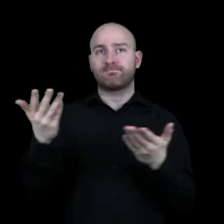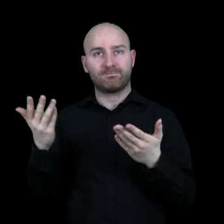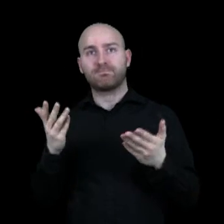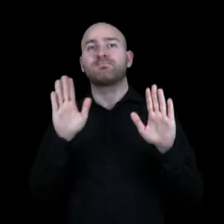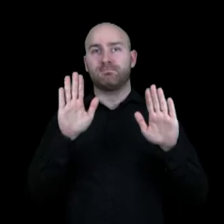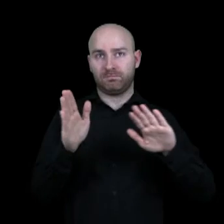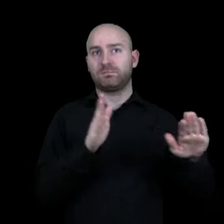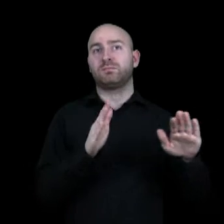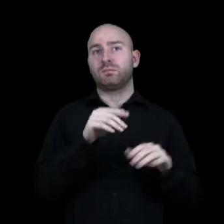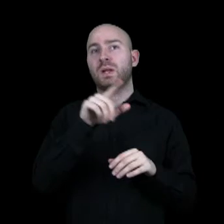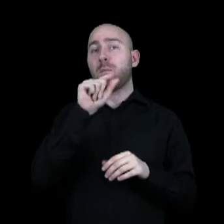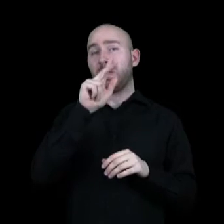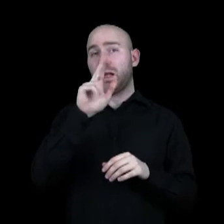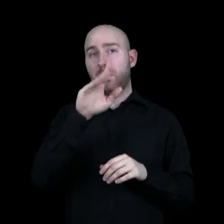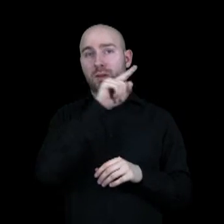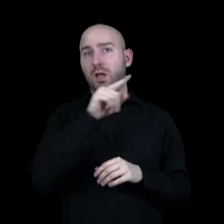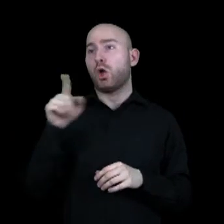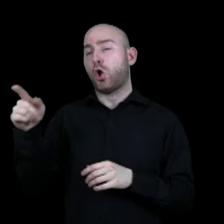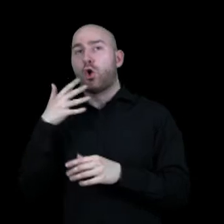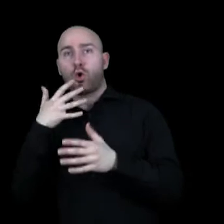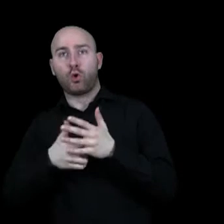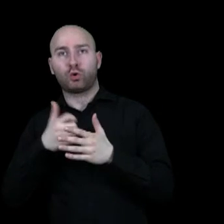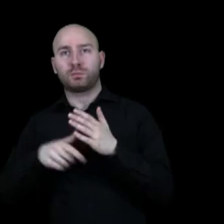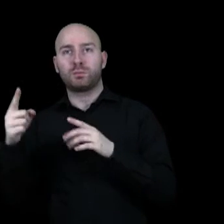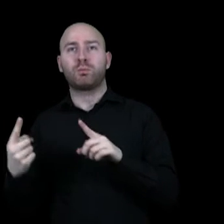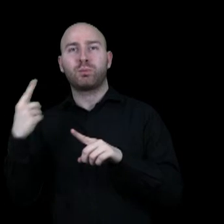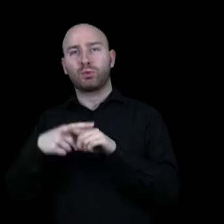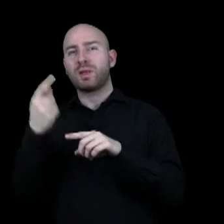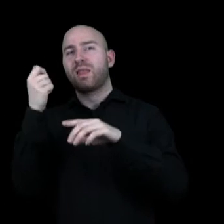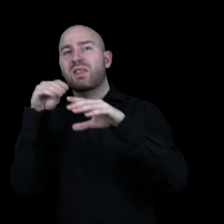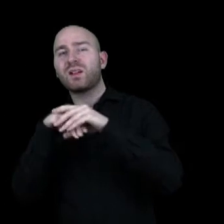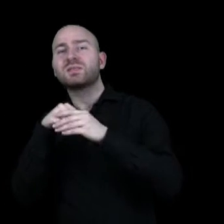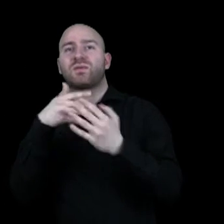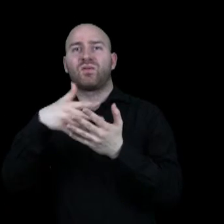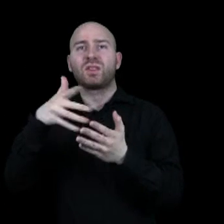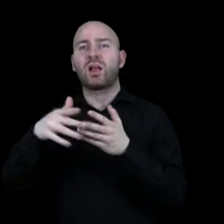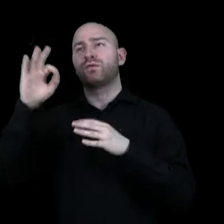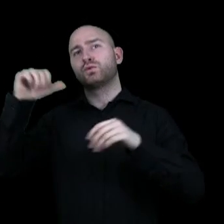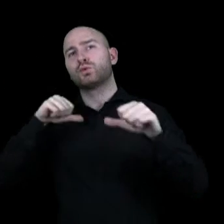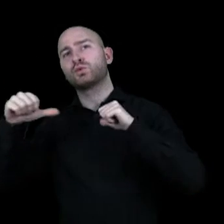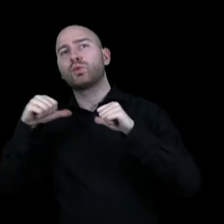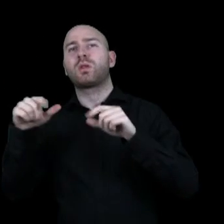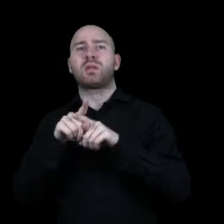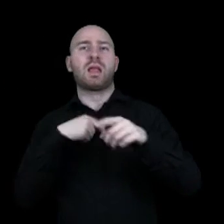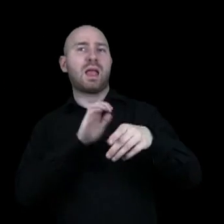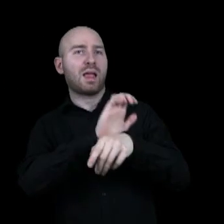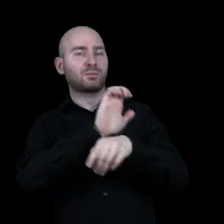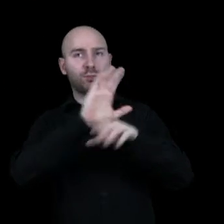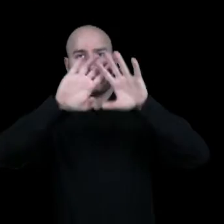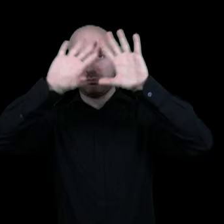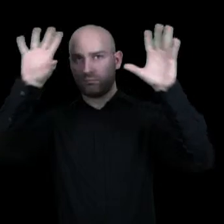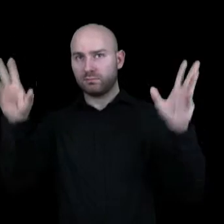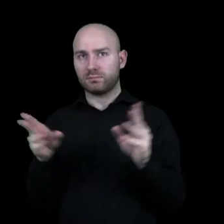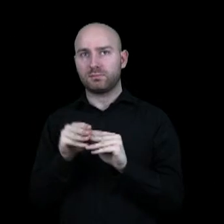Spójrzmy jeszcze raz. Mamy PKB, a to konsumpcja plus inwestycje plus